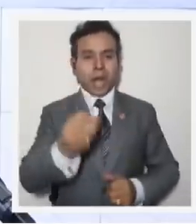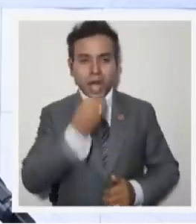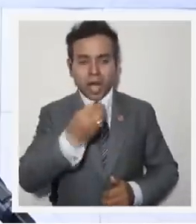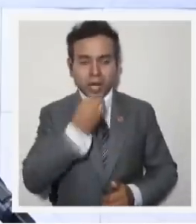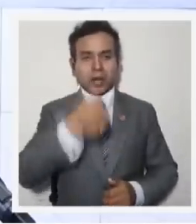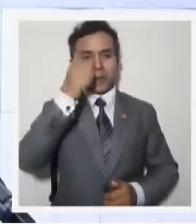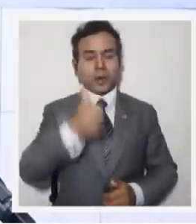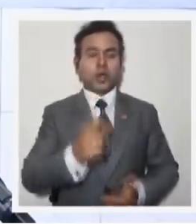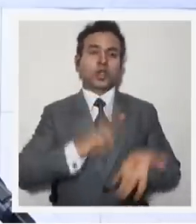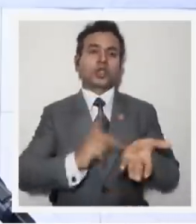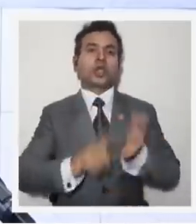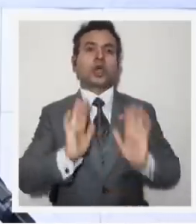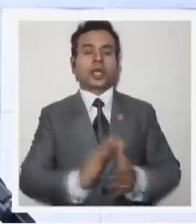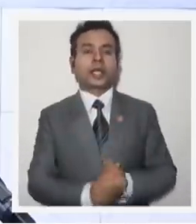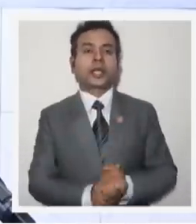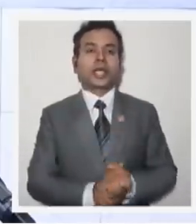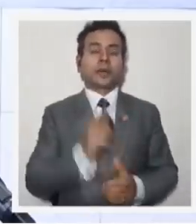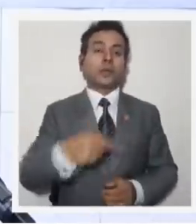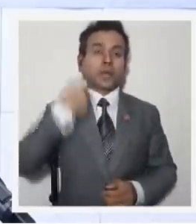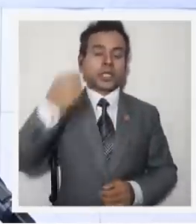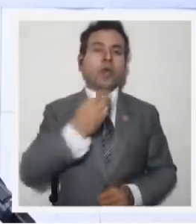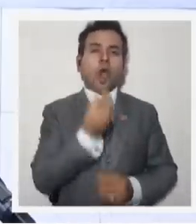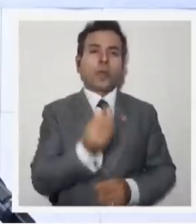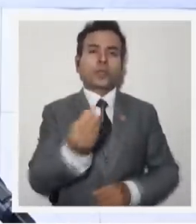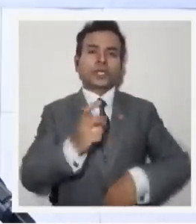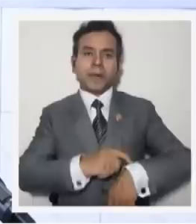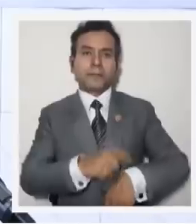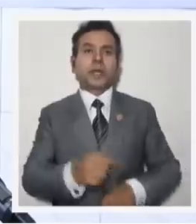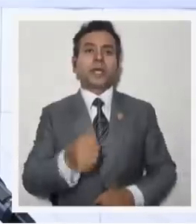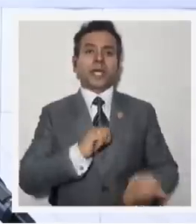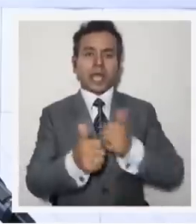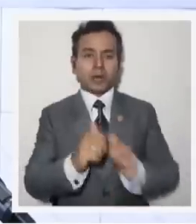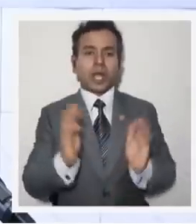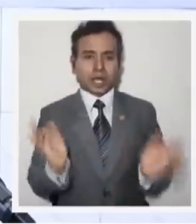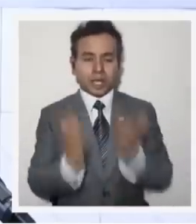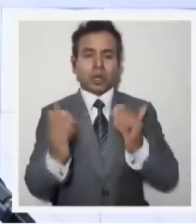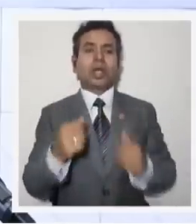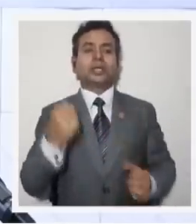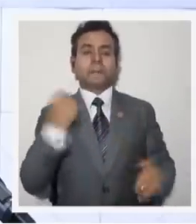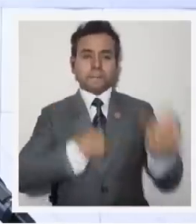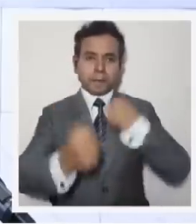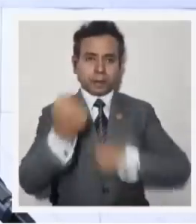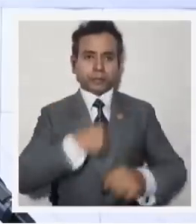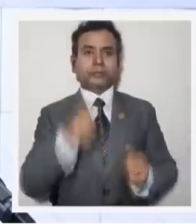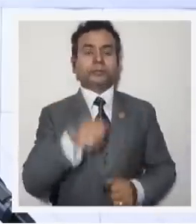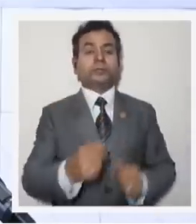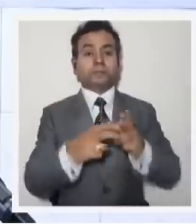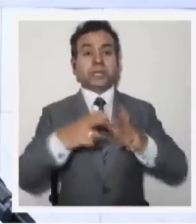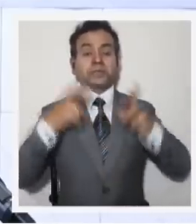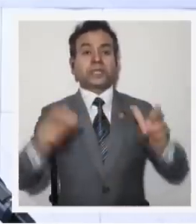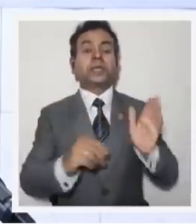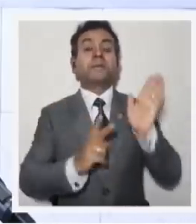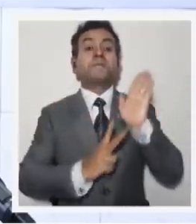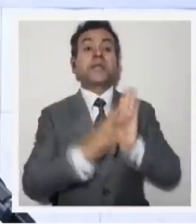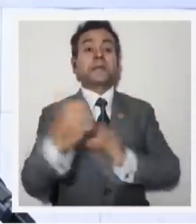মাধ্যমে আমাদের শরীরকে এবং মনকে উজ্জীবিত রাখতে পারি। আমরা যেন একটু শারীরিকভাবে নিয়মিতভাবে ব্যায়াম করি, আমরা নিয়মিত বেশি বেশি